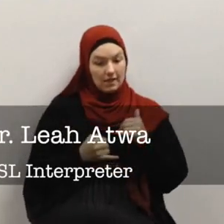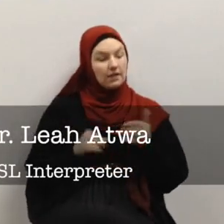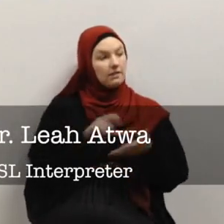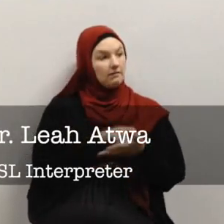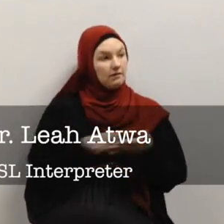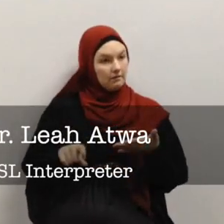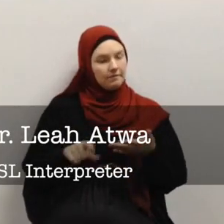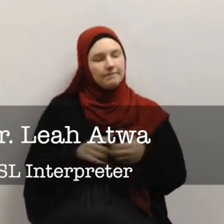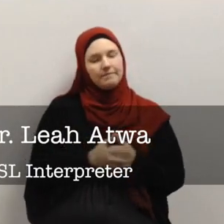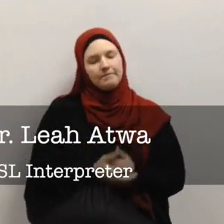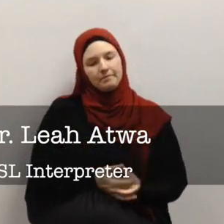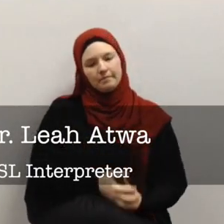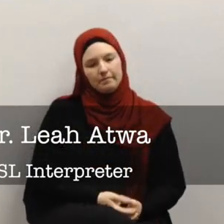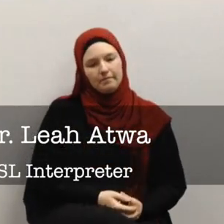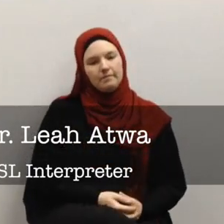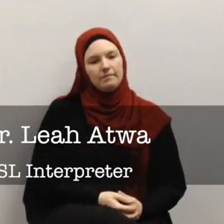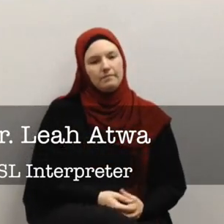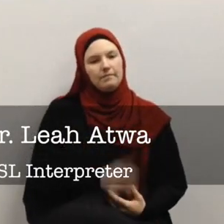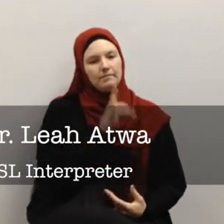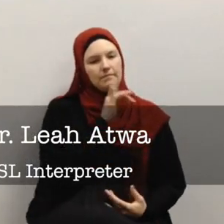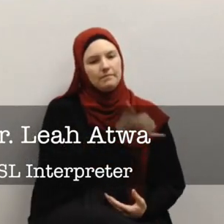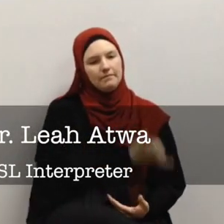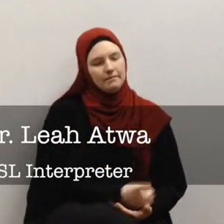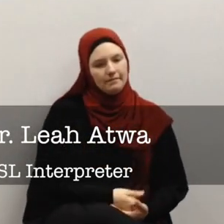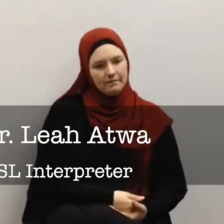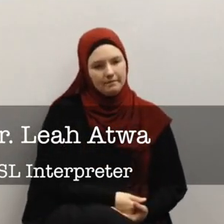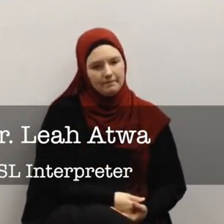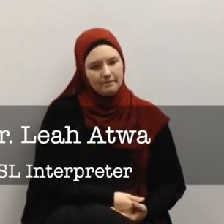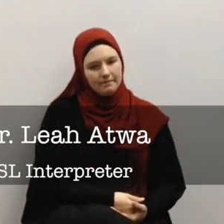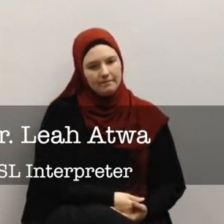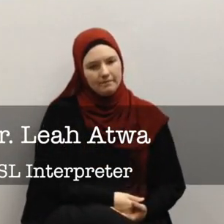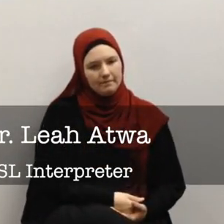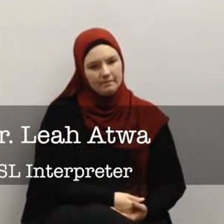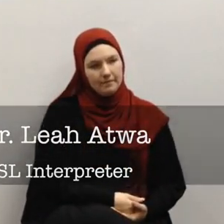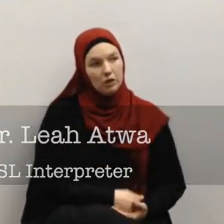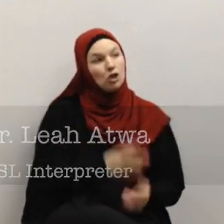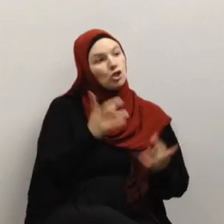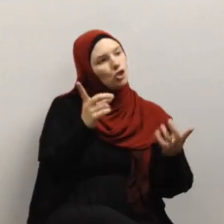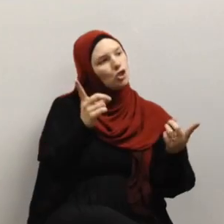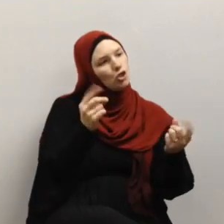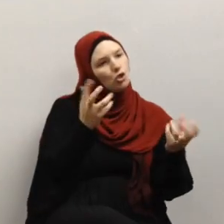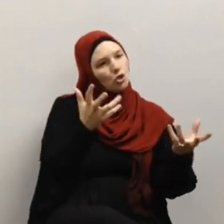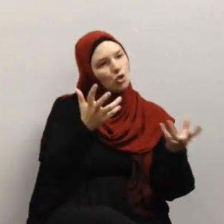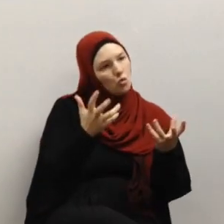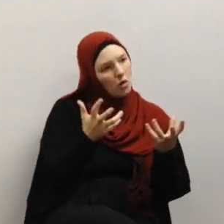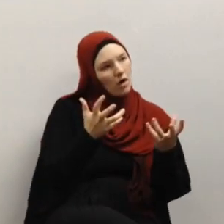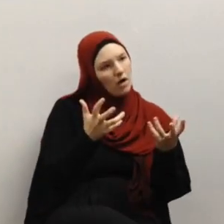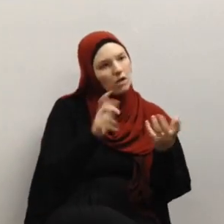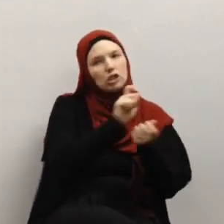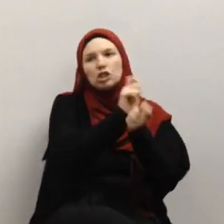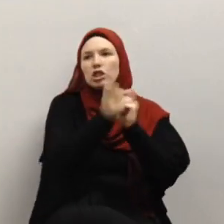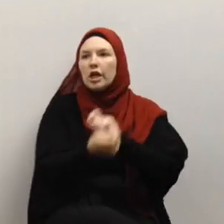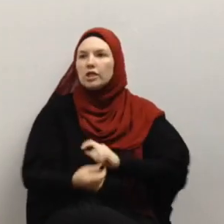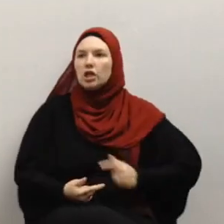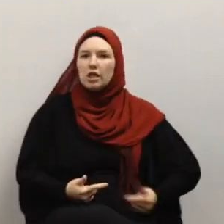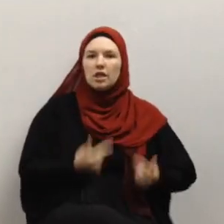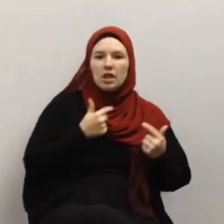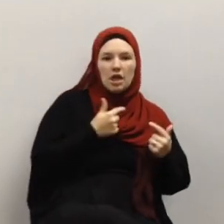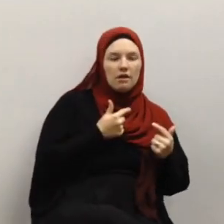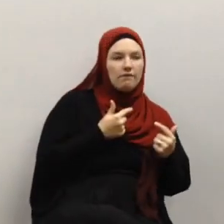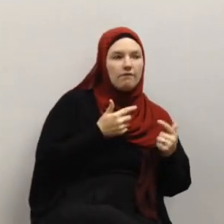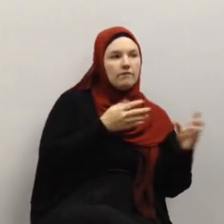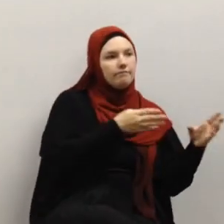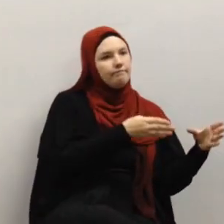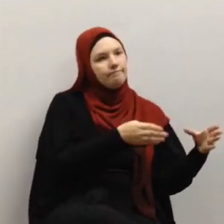أَفَحُكْمَ الْجَاهِلِيَّةِ يَبْغُونَ. Do you want to turn your life back into the life and the rule of